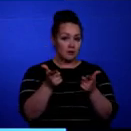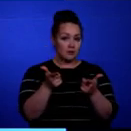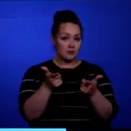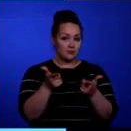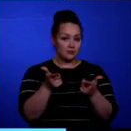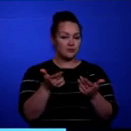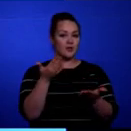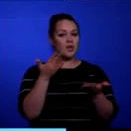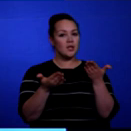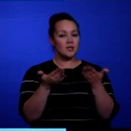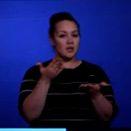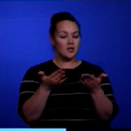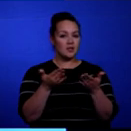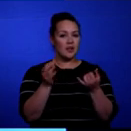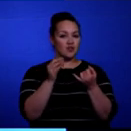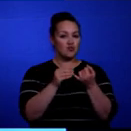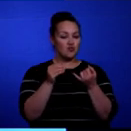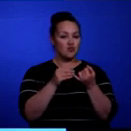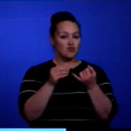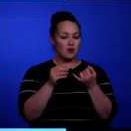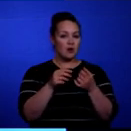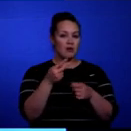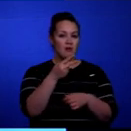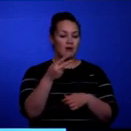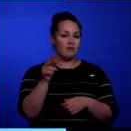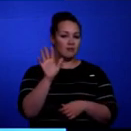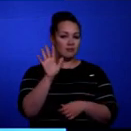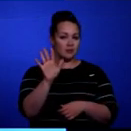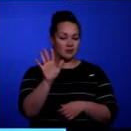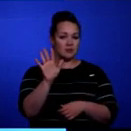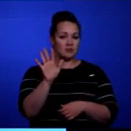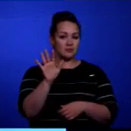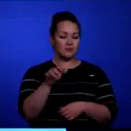если наша ручка равна 5